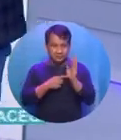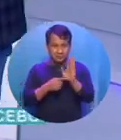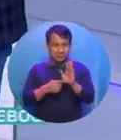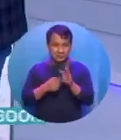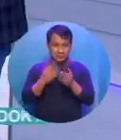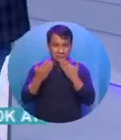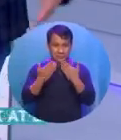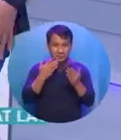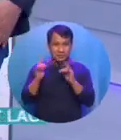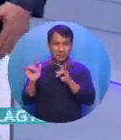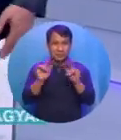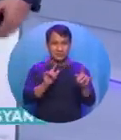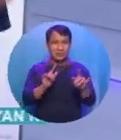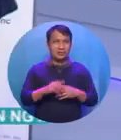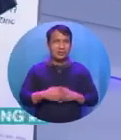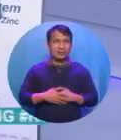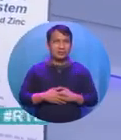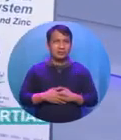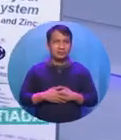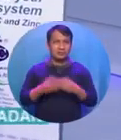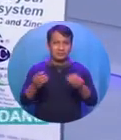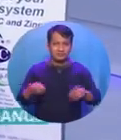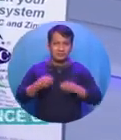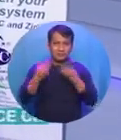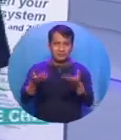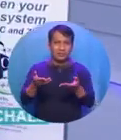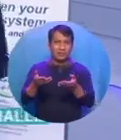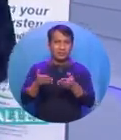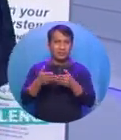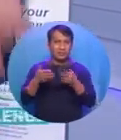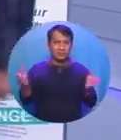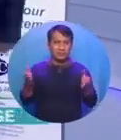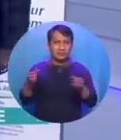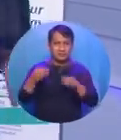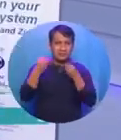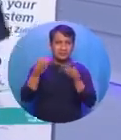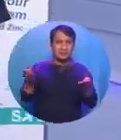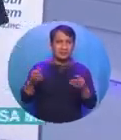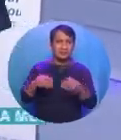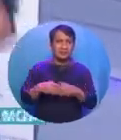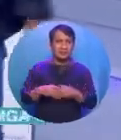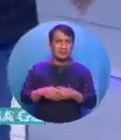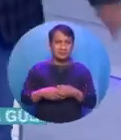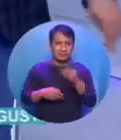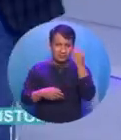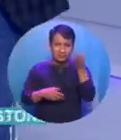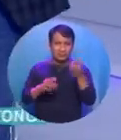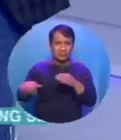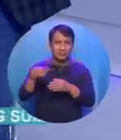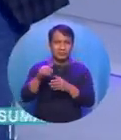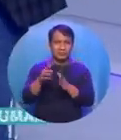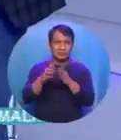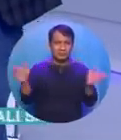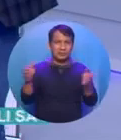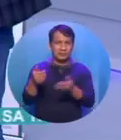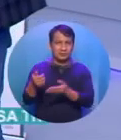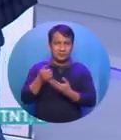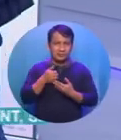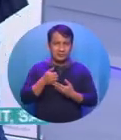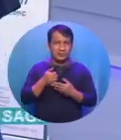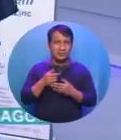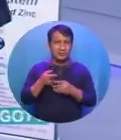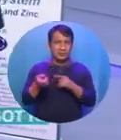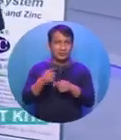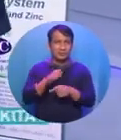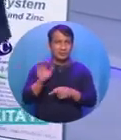ng pasasalamat. Parang gusto ko mabigay pa ng mabigay, ng mabigay, ng mabigay. Walang katapusan, pamimigay para makatanggap ako ng ganun klase mga pananalita